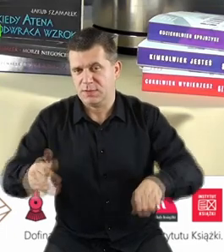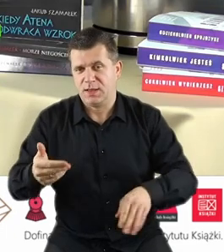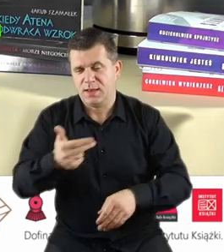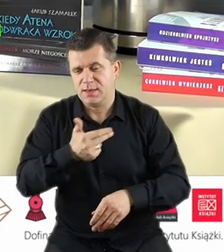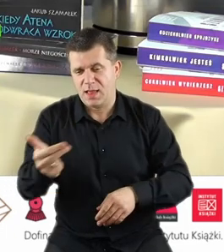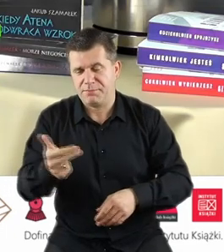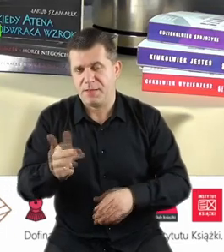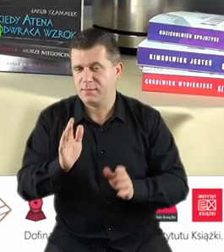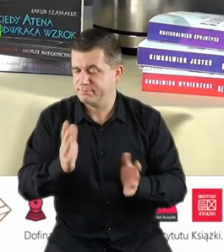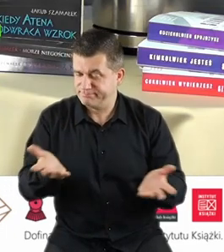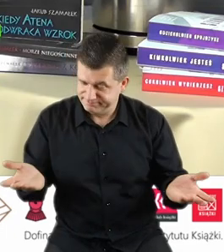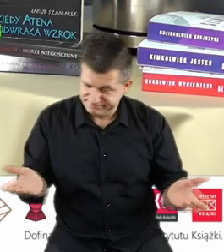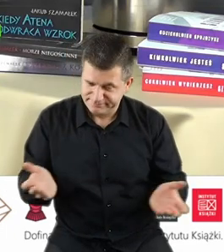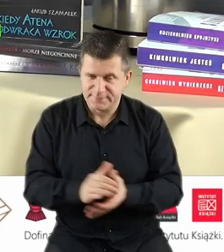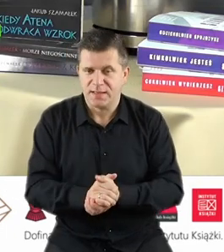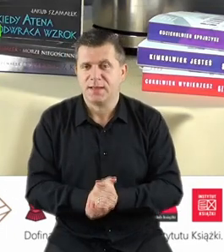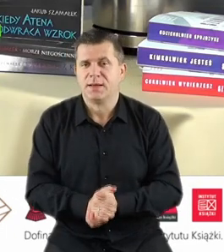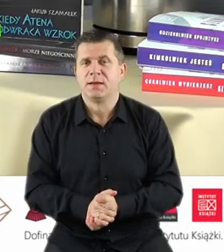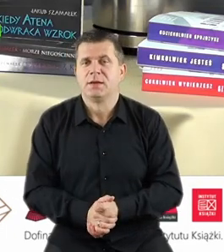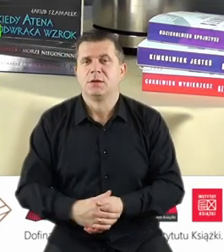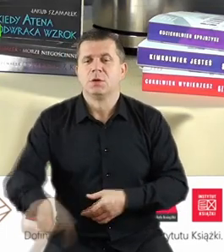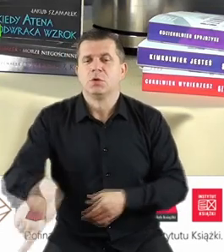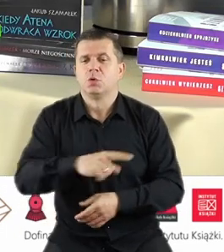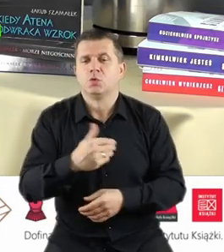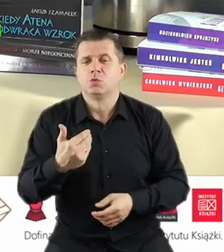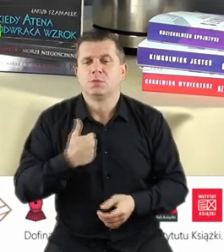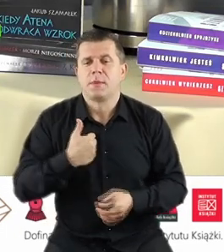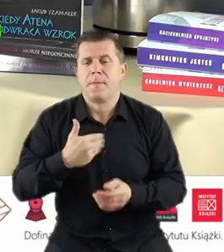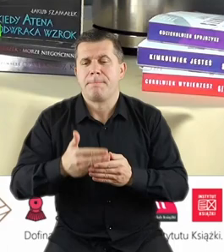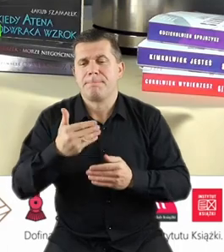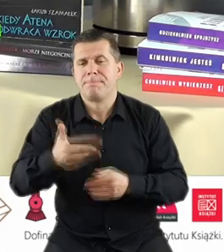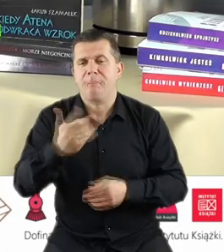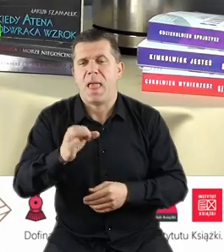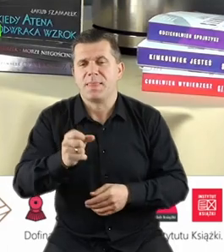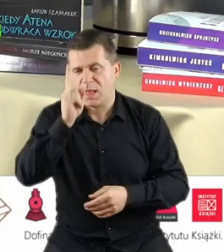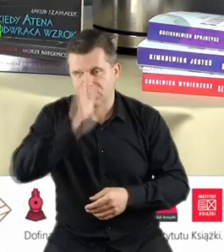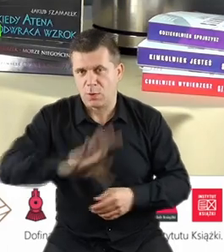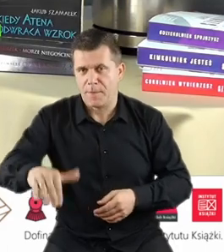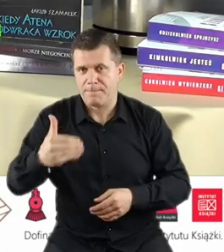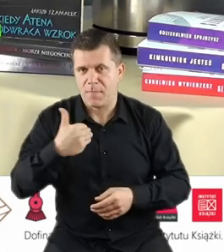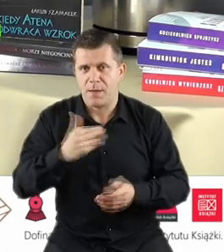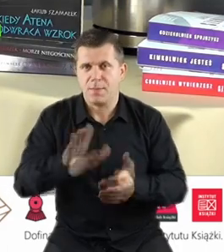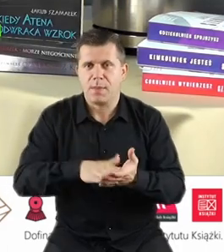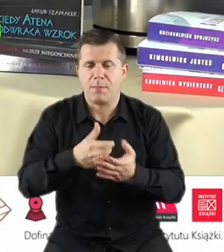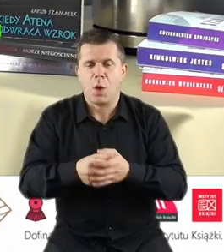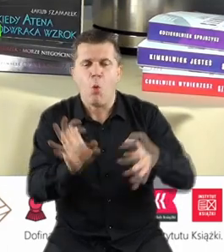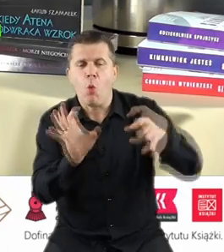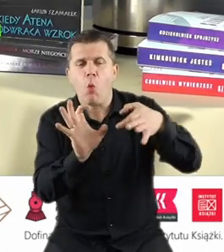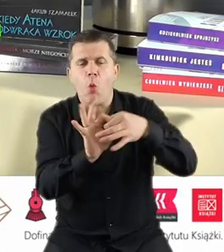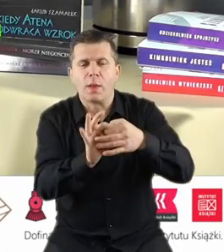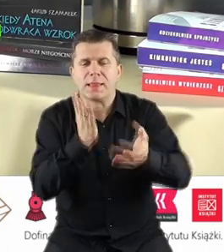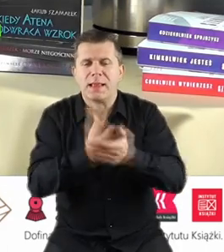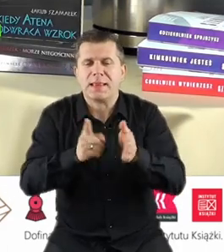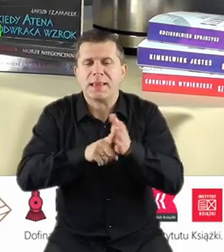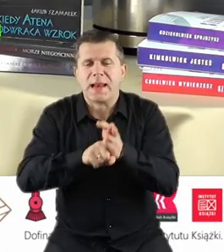to nie jest, ale to, co wrzucamy na media społecznościowe, nawet jeżeli to ma zaznaczone kółeczki, no że tylko właśnie, dla znajomych tak, i tak jak dalej, to jest z tymi zamkniętymi profilami? to